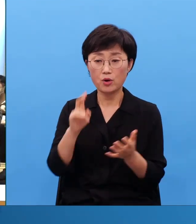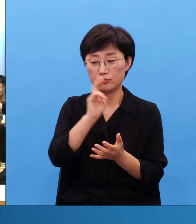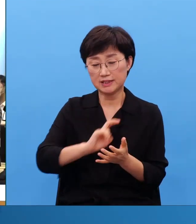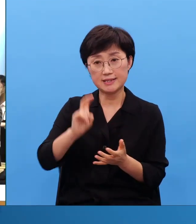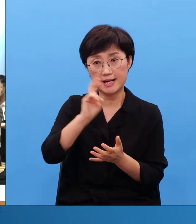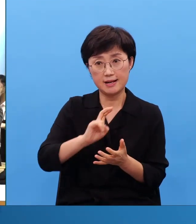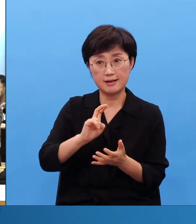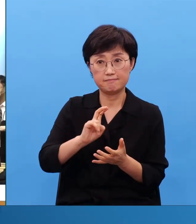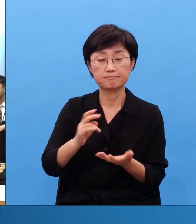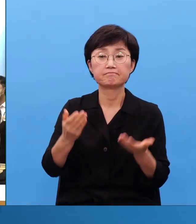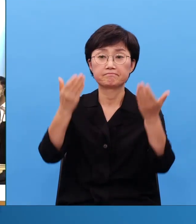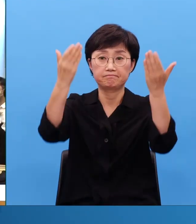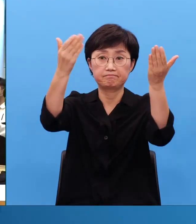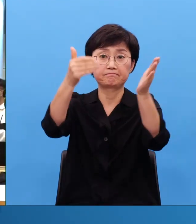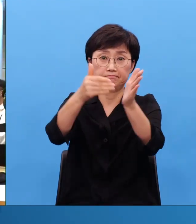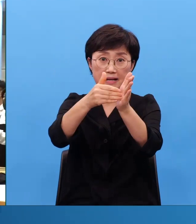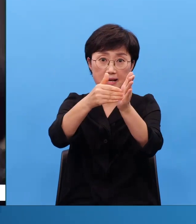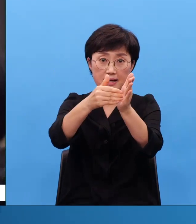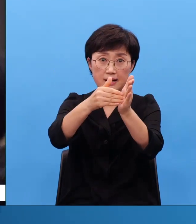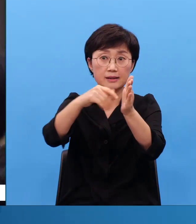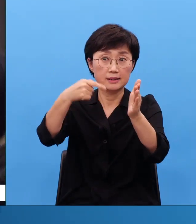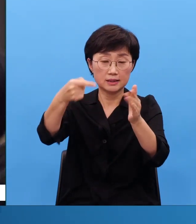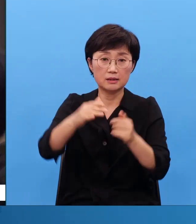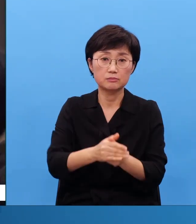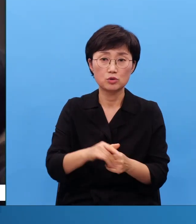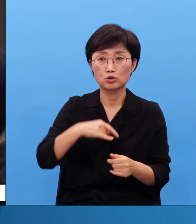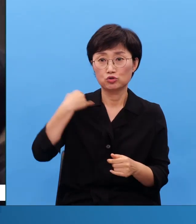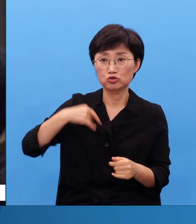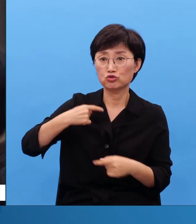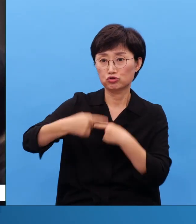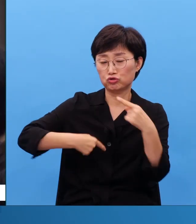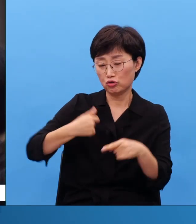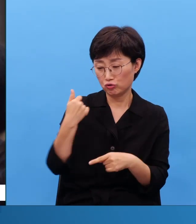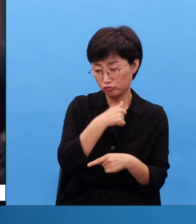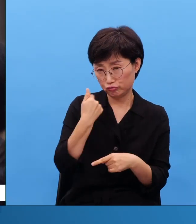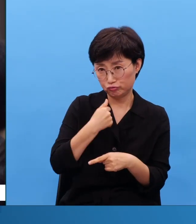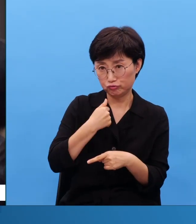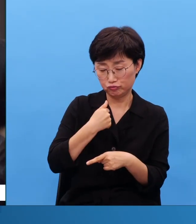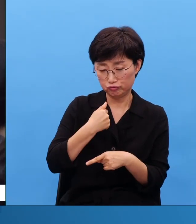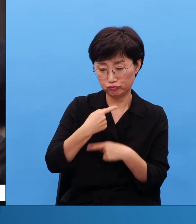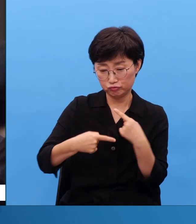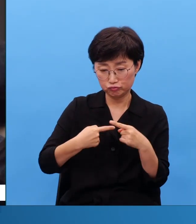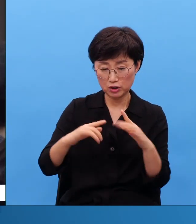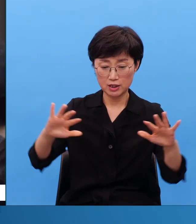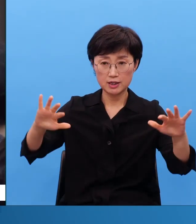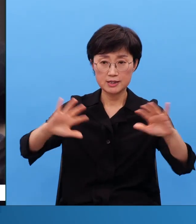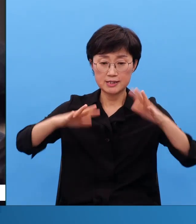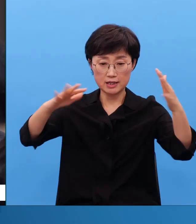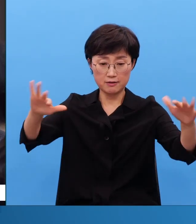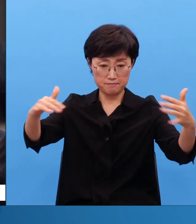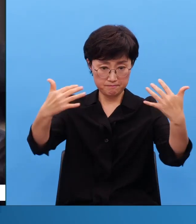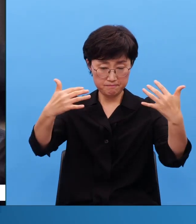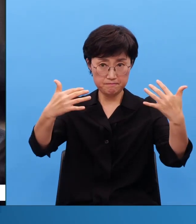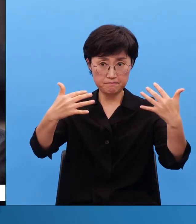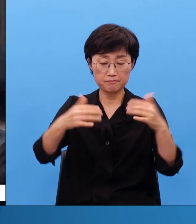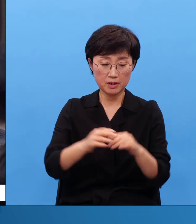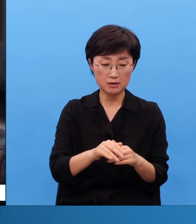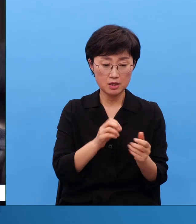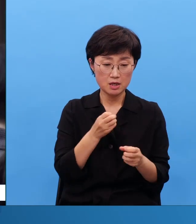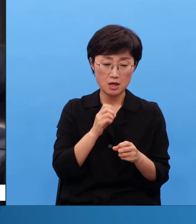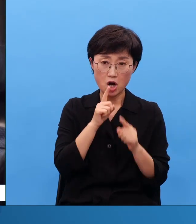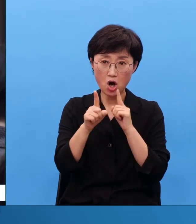찬양으로 하나님께 영광을 돌리고 중국 수어로도 통역돼 전 세계 농인 제자들에게 언약이